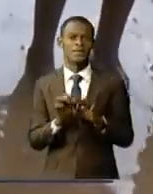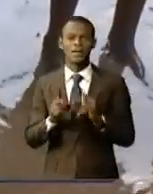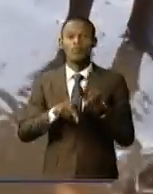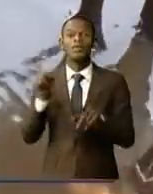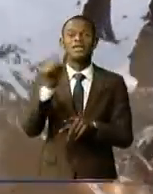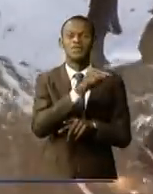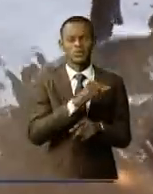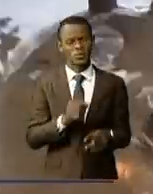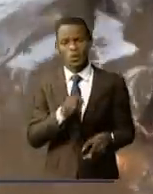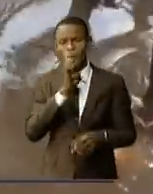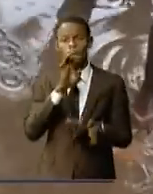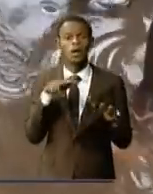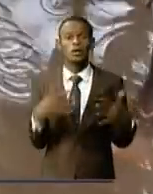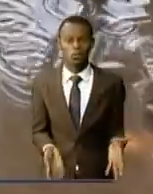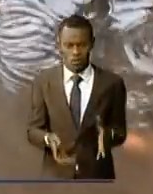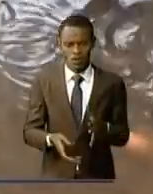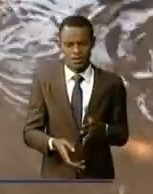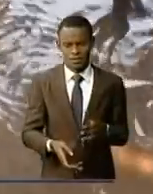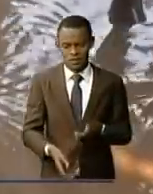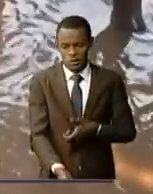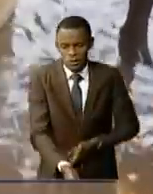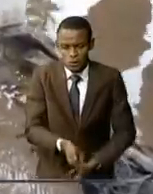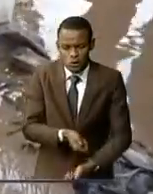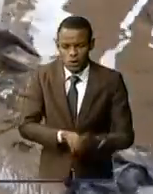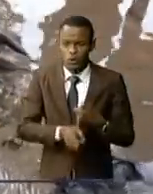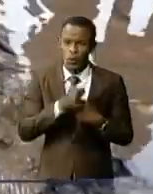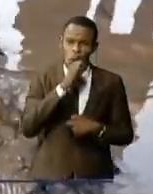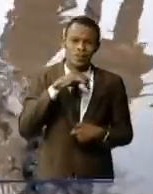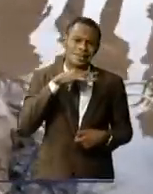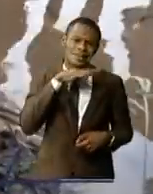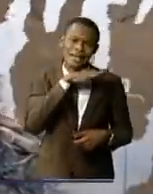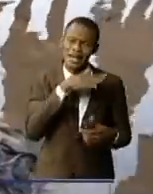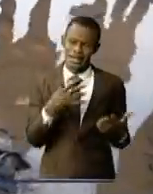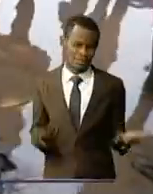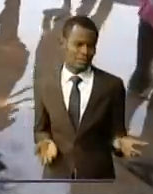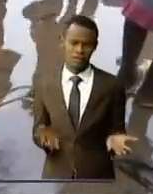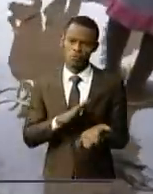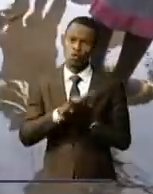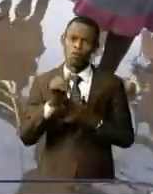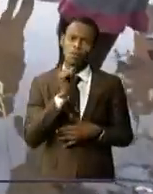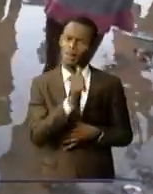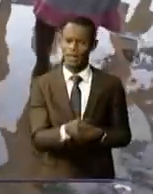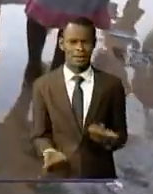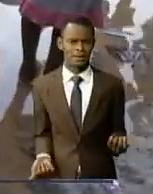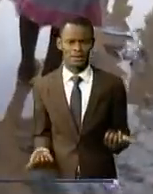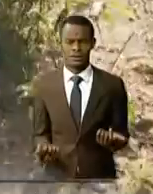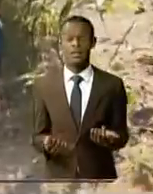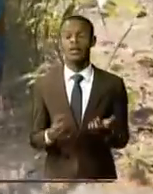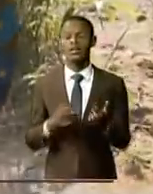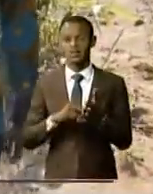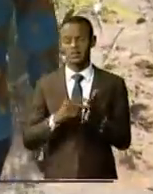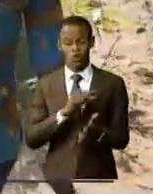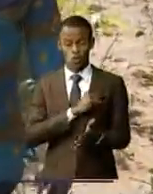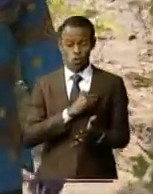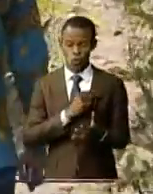des rivières ou des puits de fortune pour se servir avec de l'eau impropre à la consommation. Ayant pris conscience de